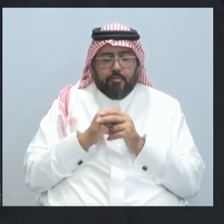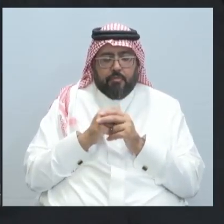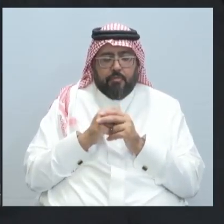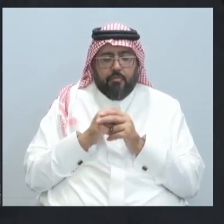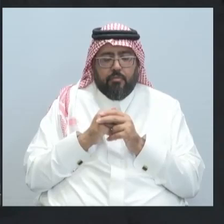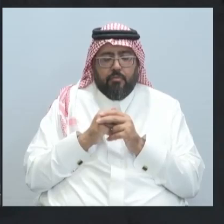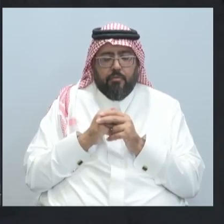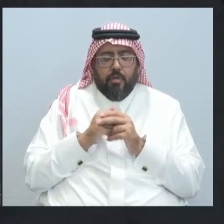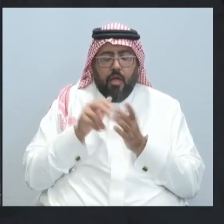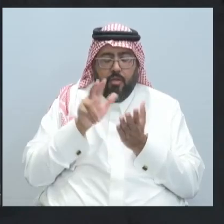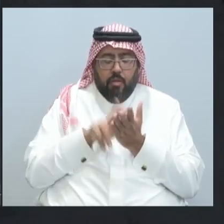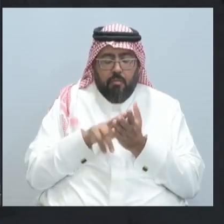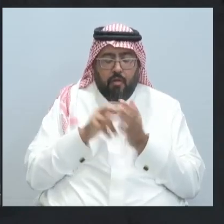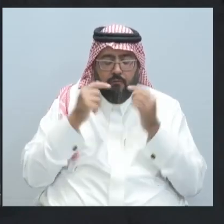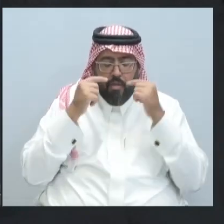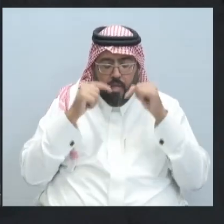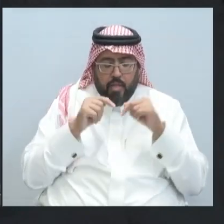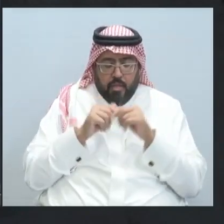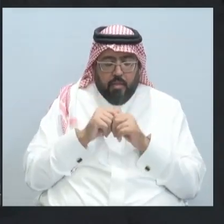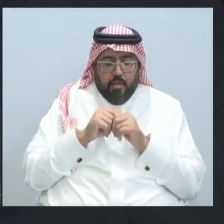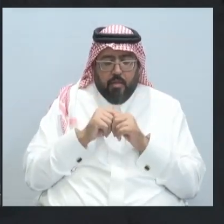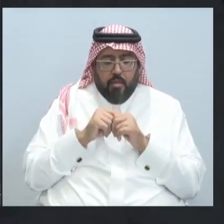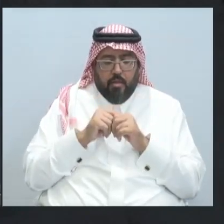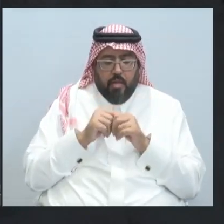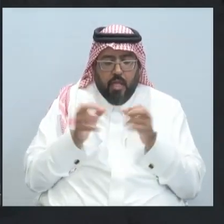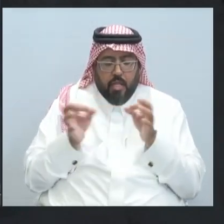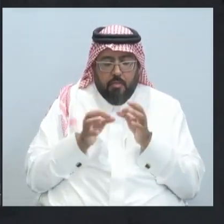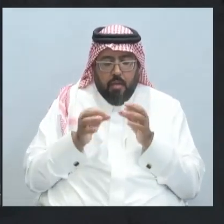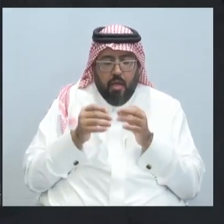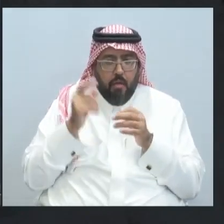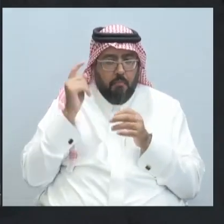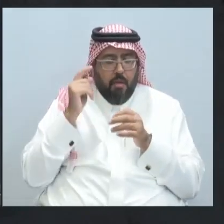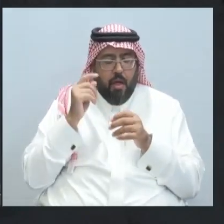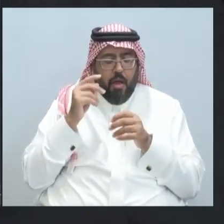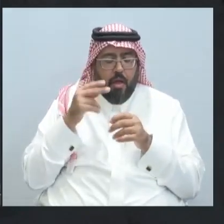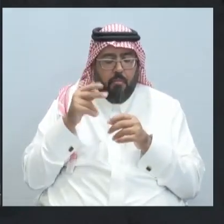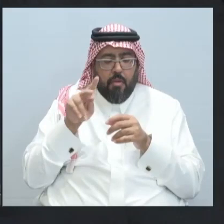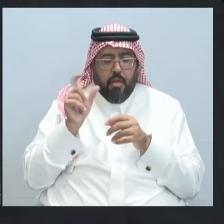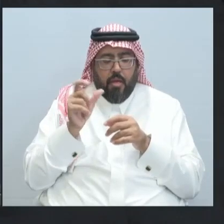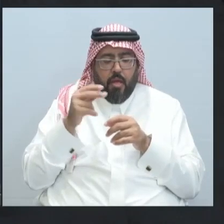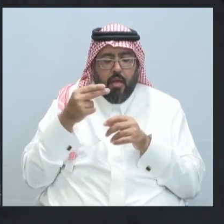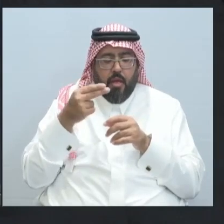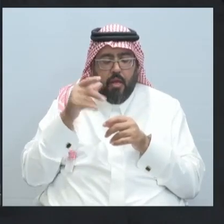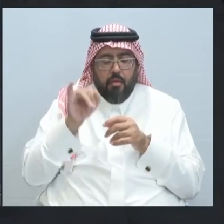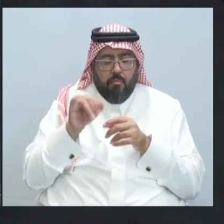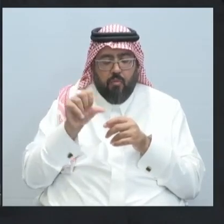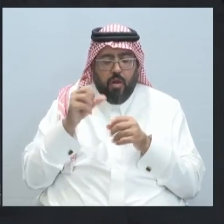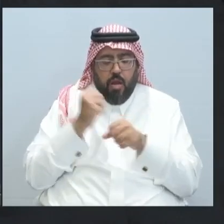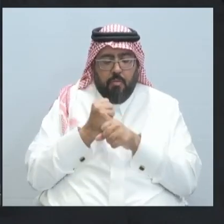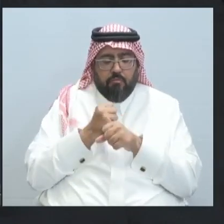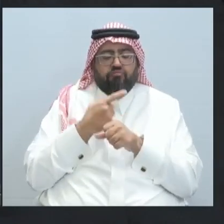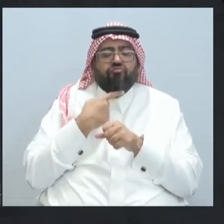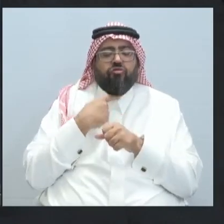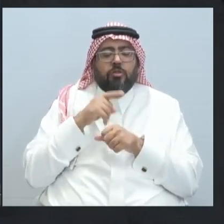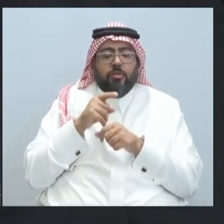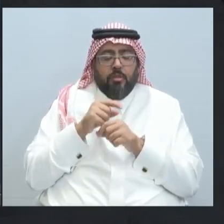تقوم بها ان تطبقها في حياتك حتى تجمع بين العلم والعمل الذي حثنا عليه الاسلام فل ن اريد